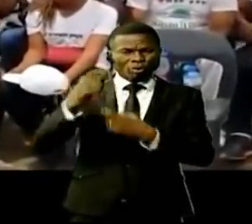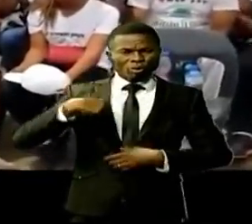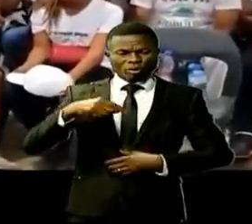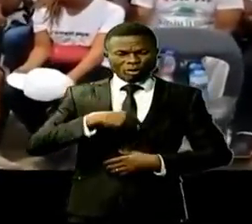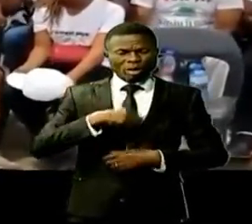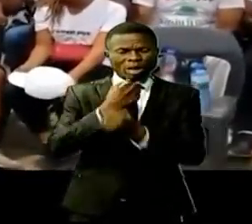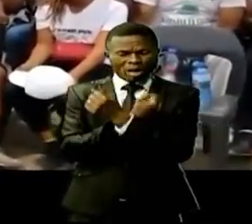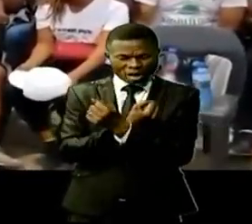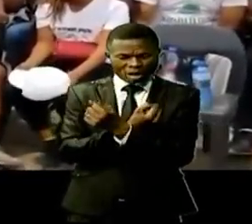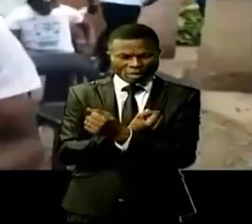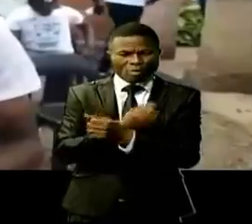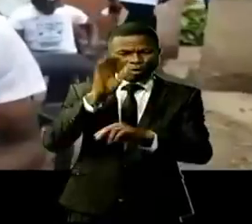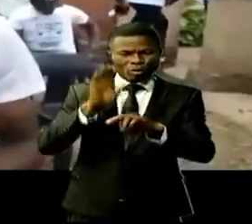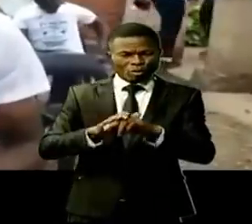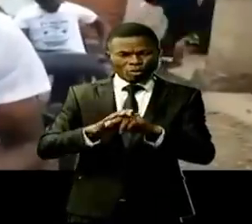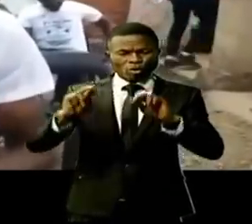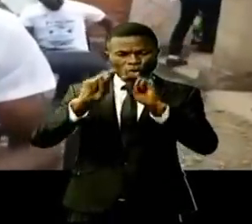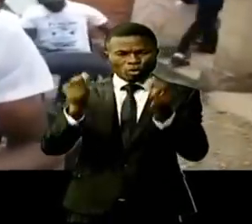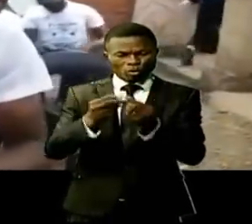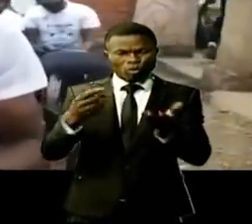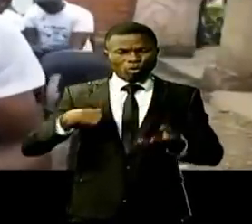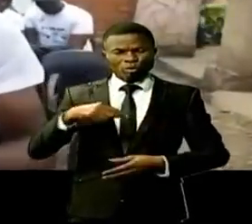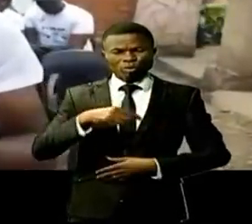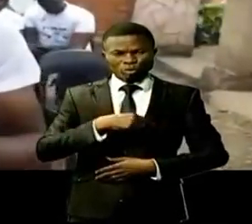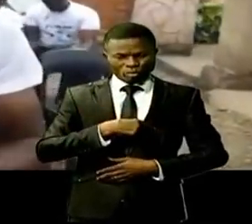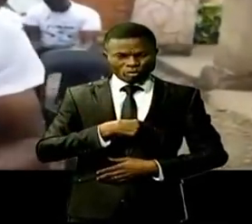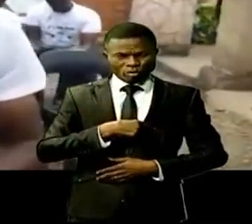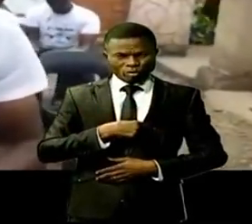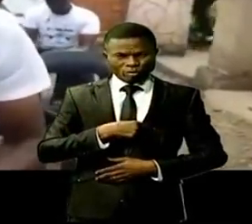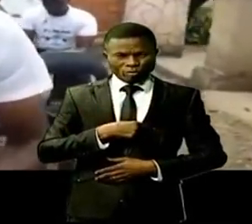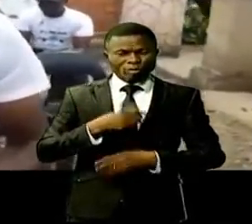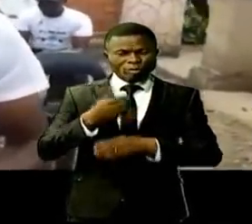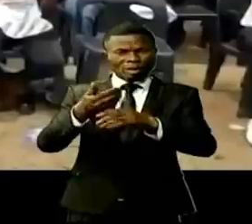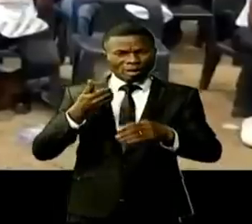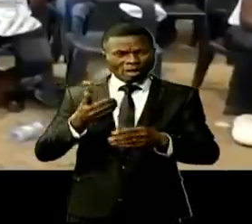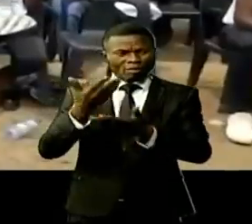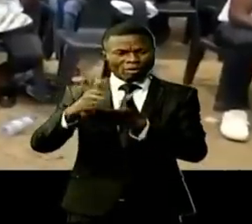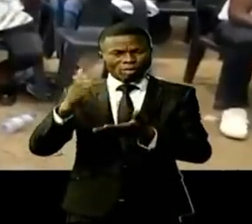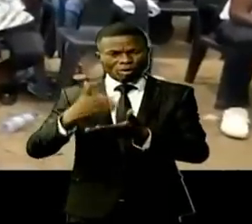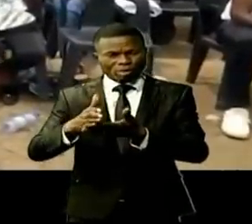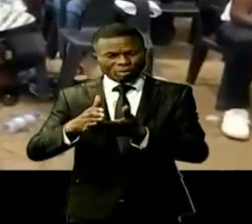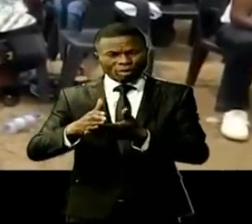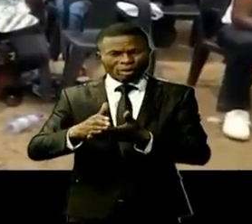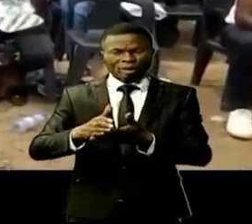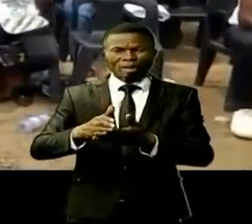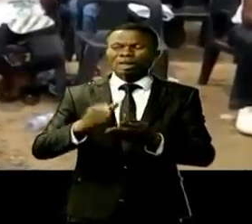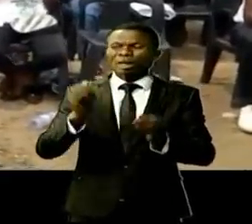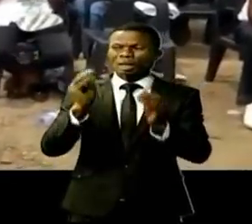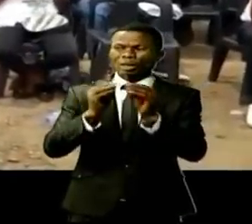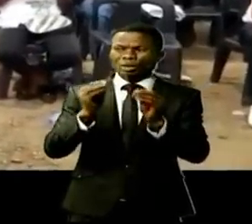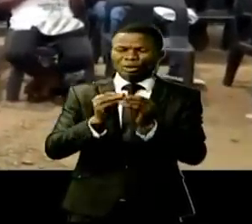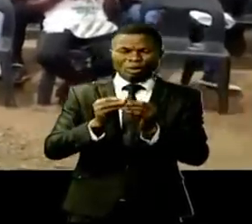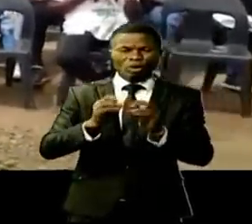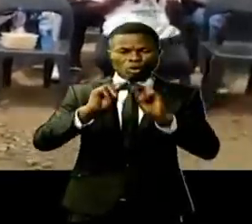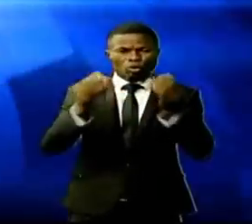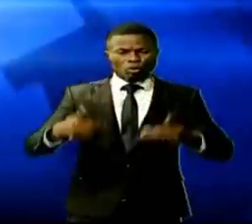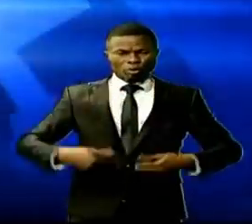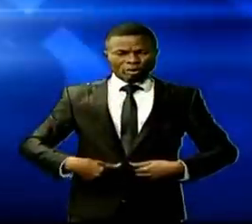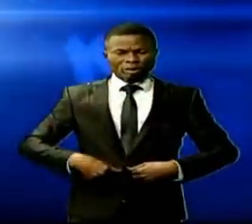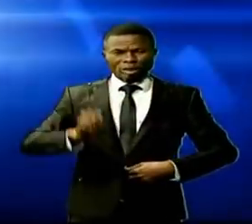L'amour doit régner au sein de notre association. » C'était avant le partage d'un verre d'amitié au siège de la jeunesse